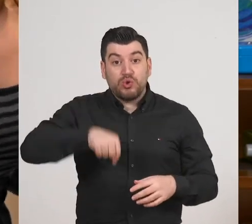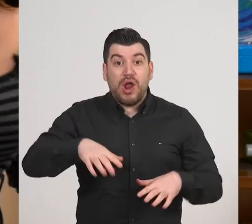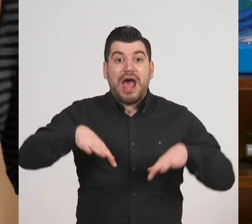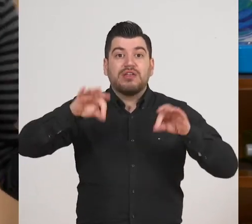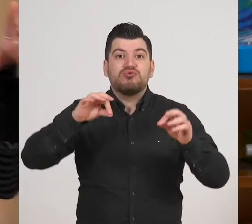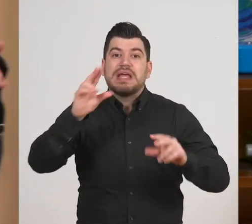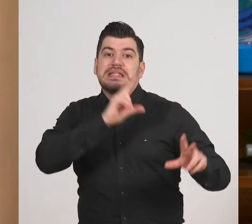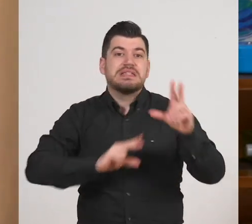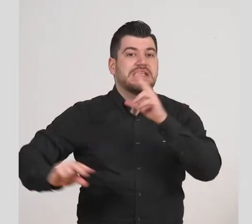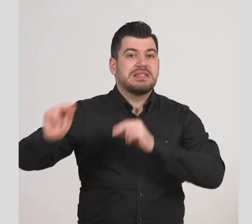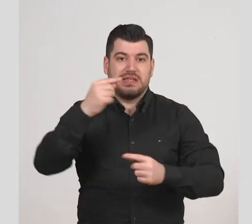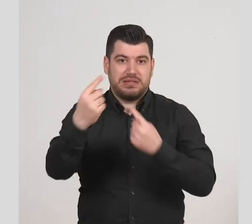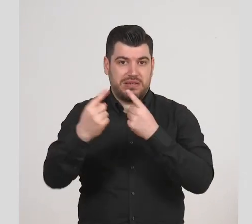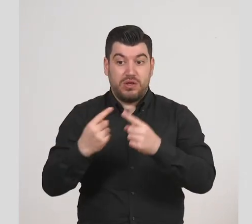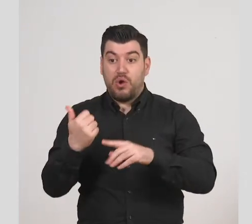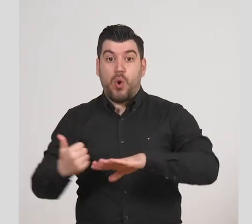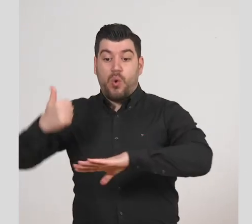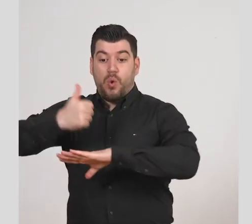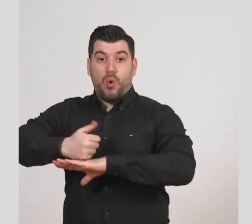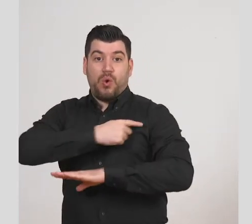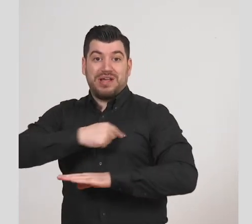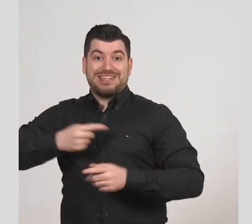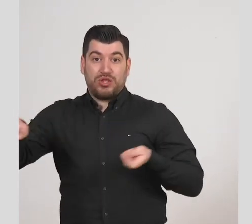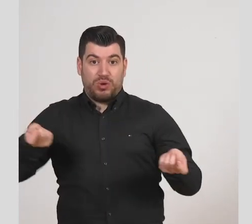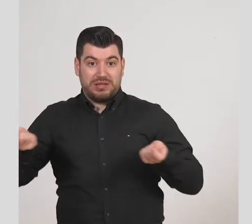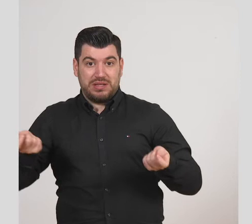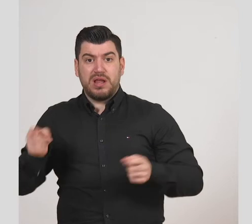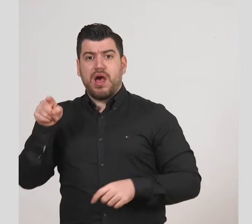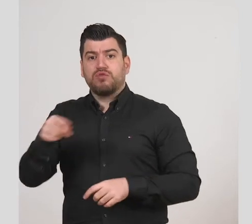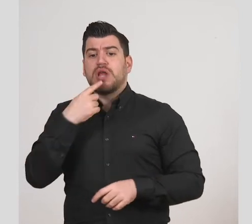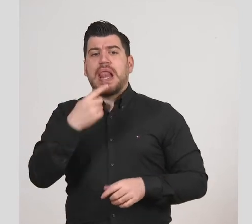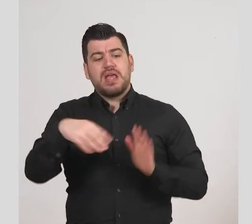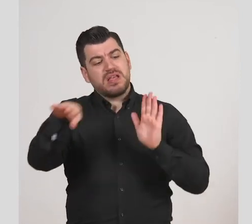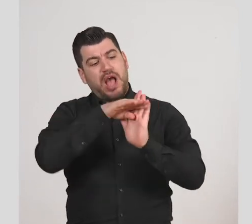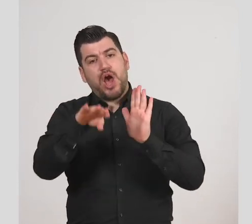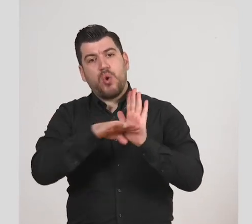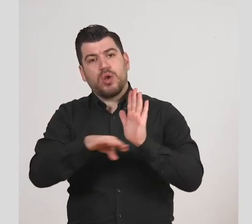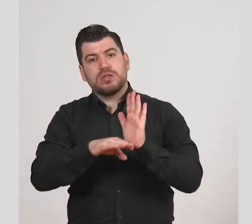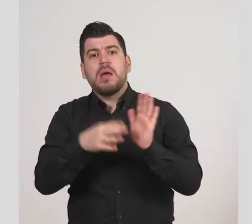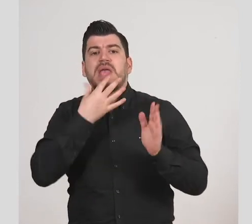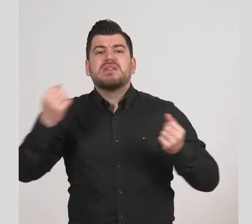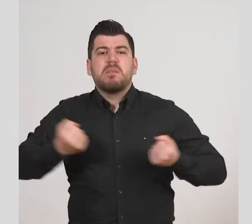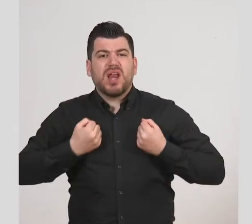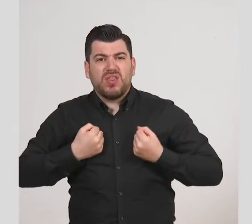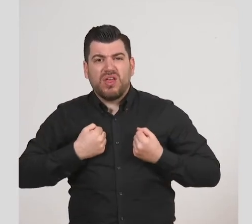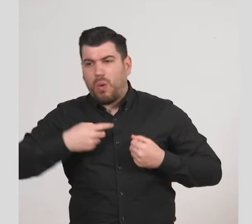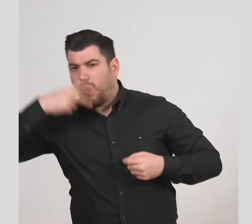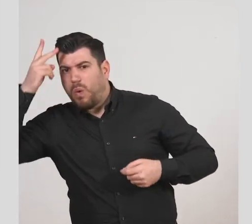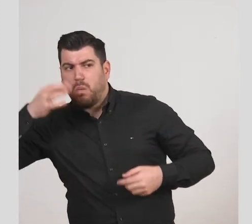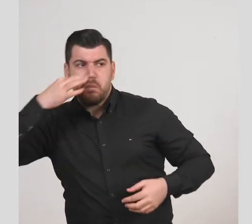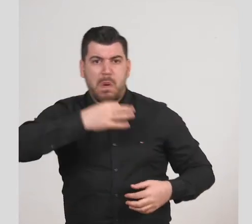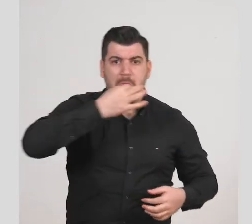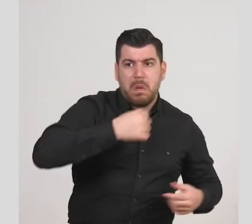συζήτησης. Ο συντονιστής θέτει τους όρους, είναι σαν ένα παιχνίδι. Δεν μπορείς να μιλάς όποτε θες, να λες όποτε